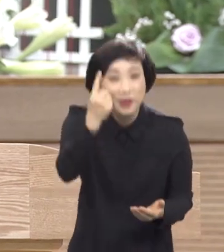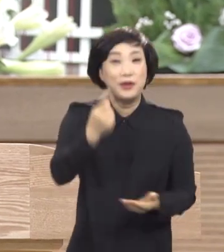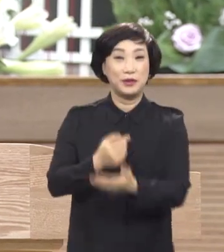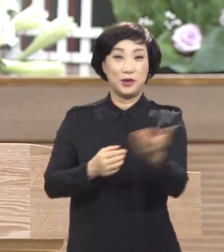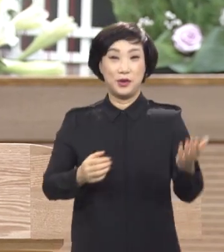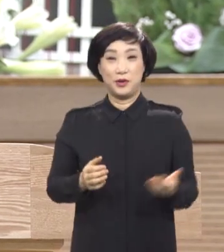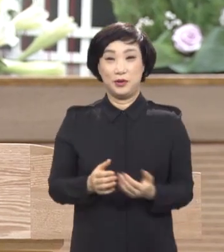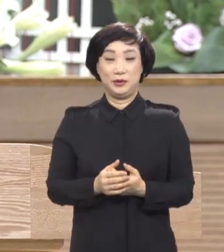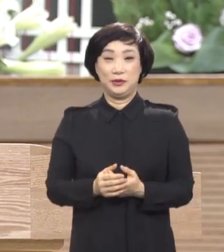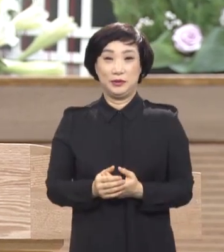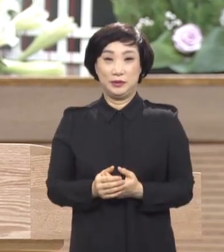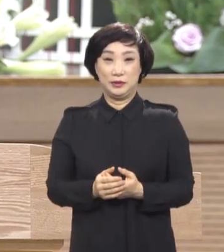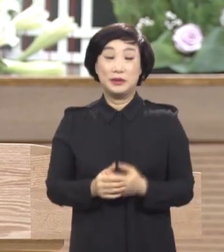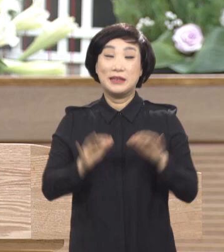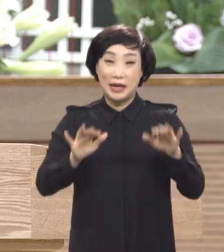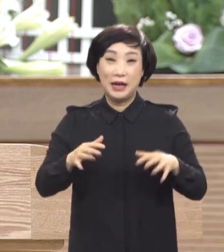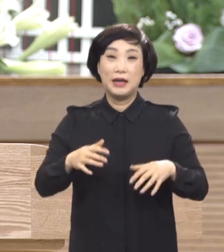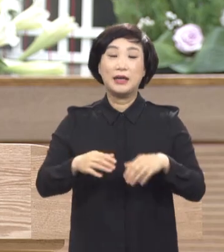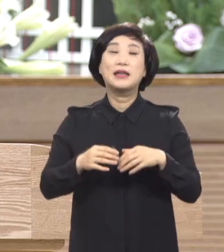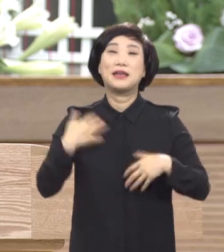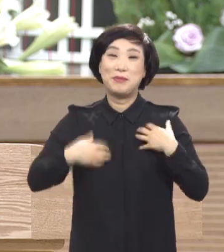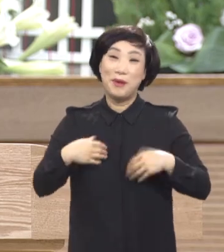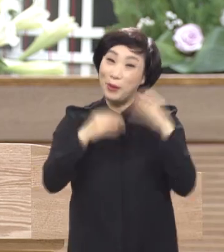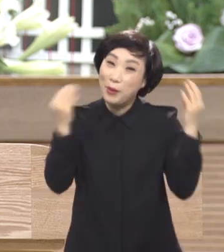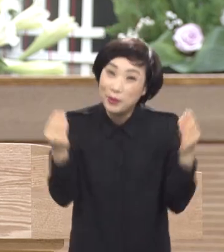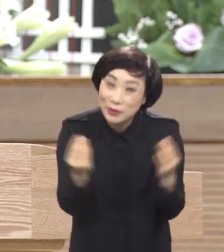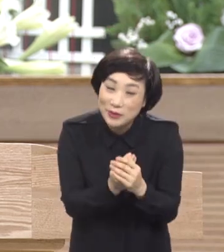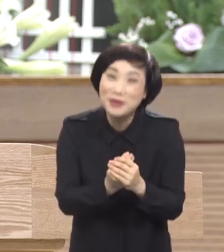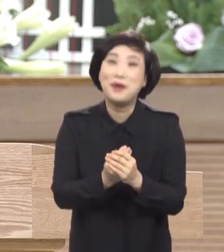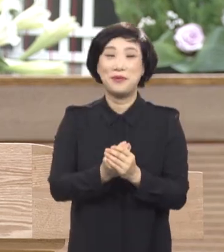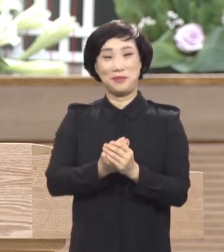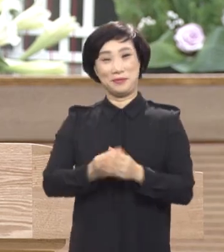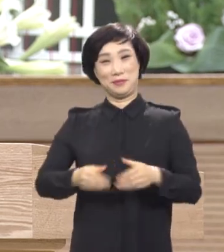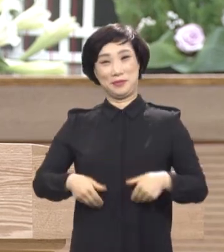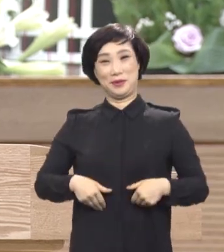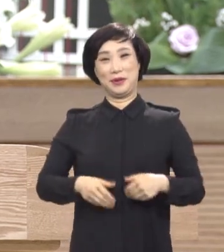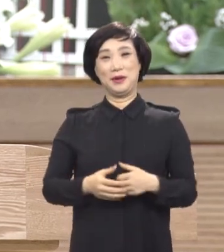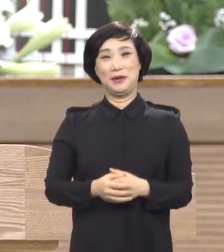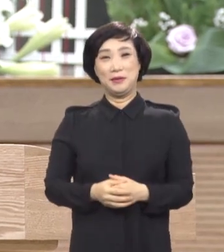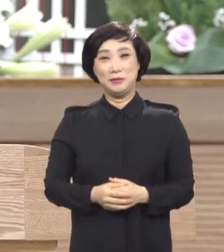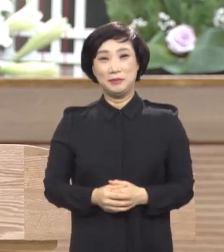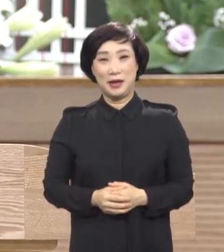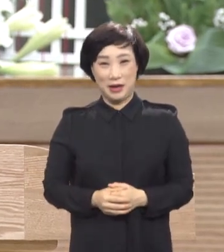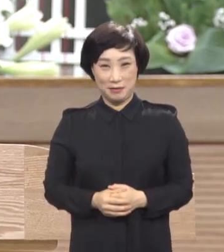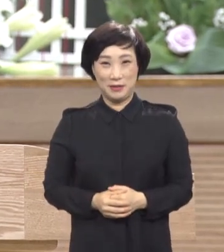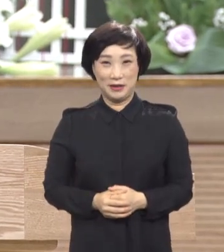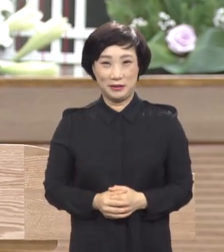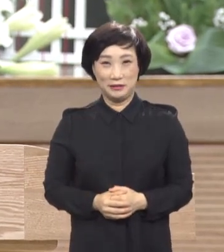것을 인하여 너는 온전히 즐거워 할지니라